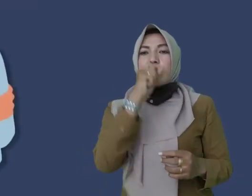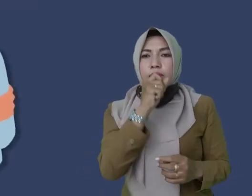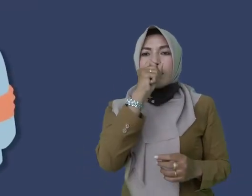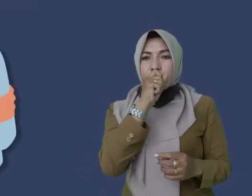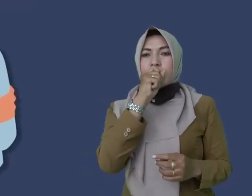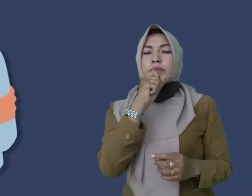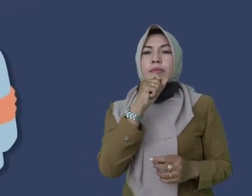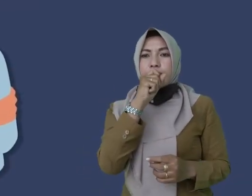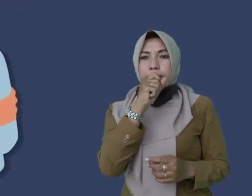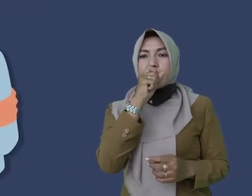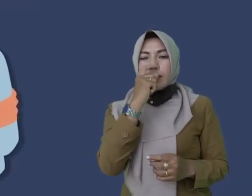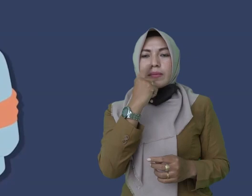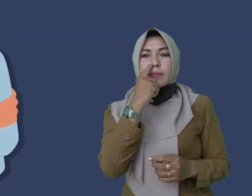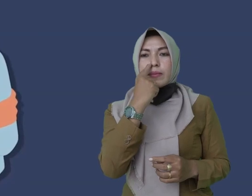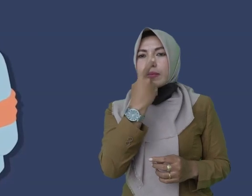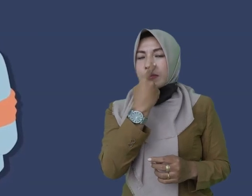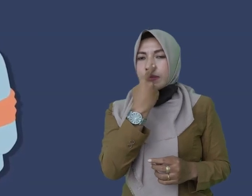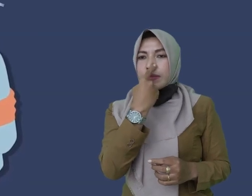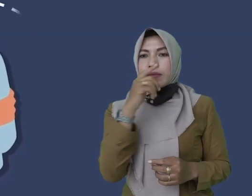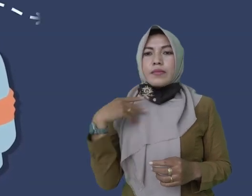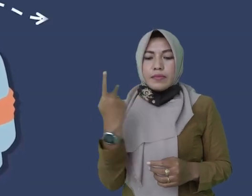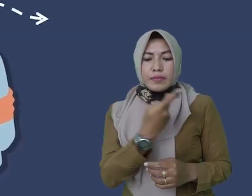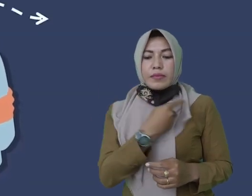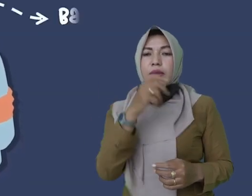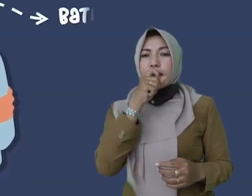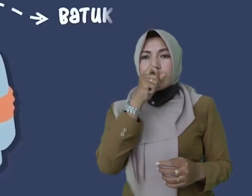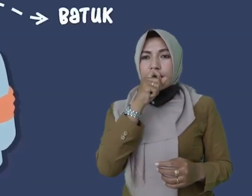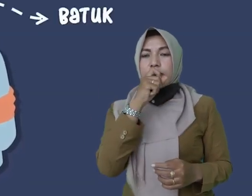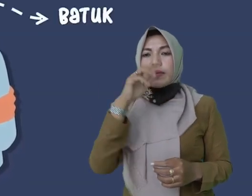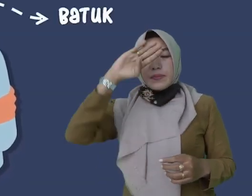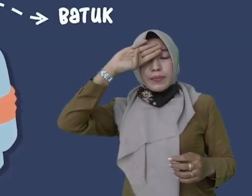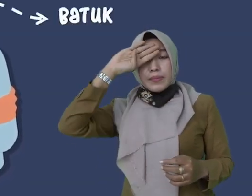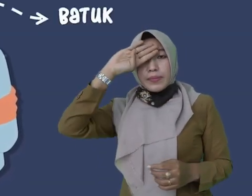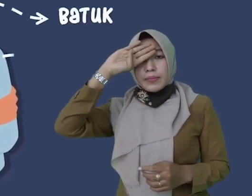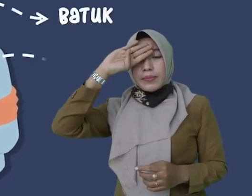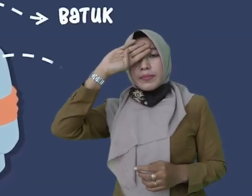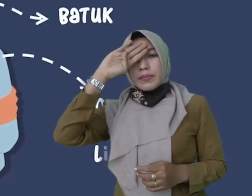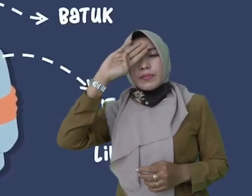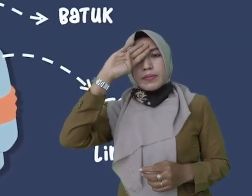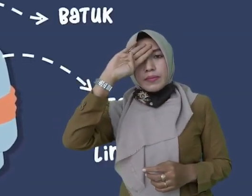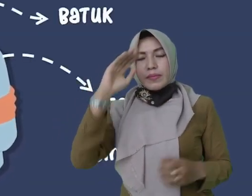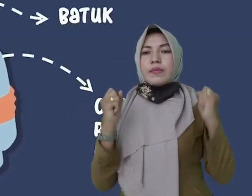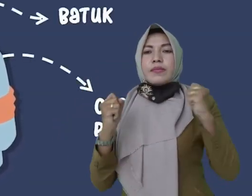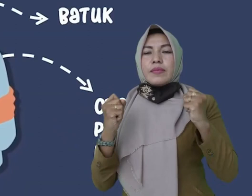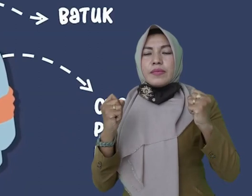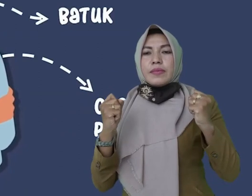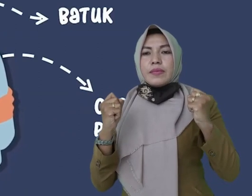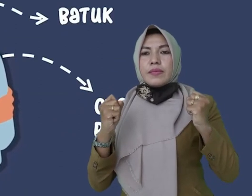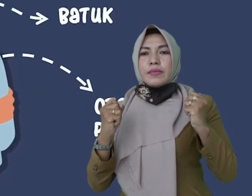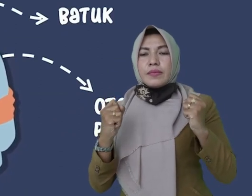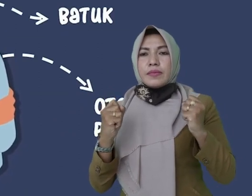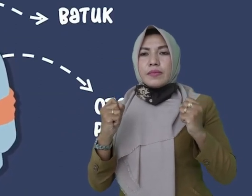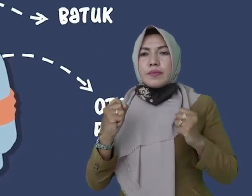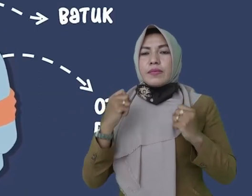pasti semua kita pernah flu yang paling mudah. Flu pilek. Nah, kalau kita flu pilek, apa yang paling sering? Demam. Demam,